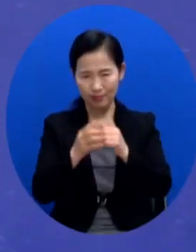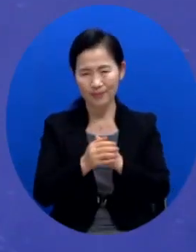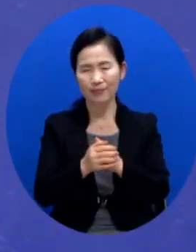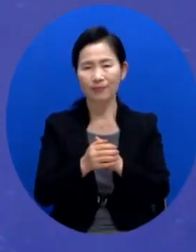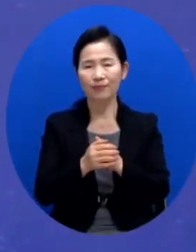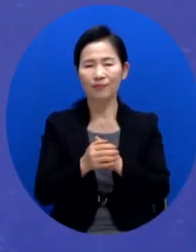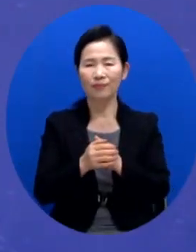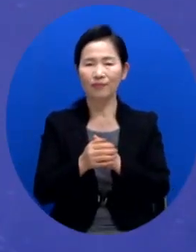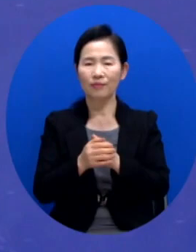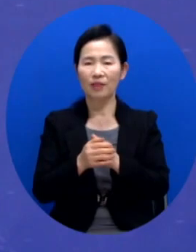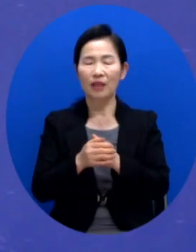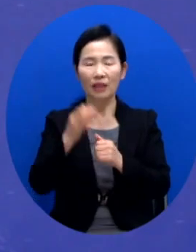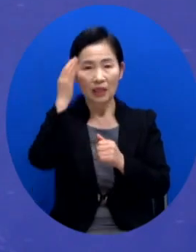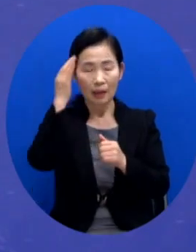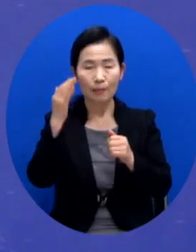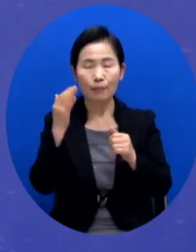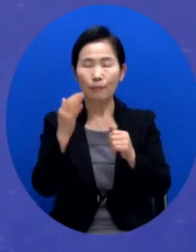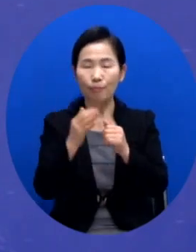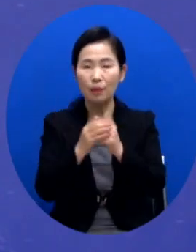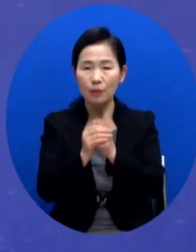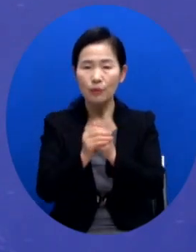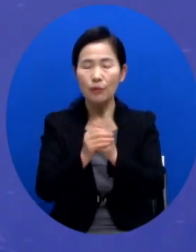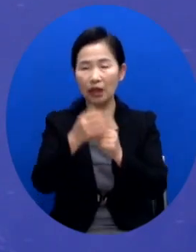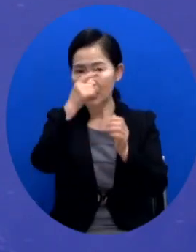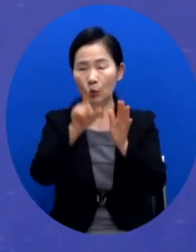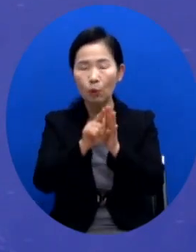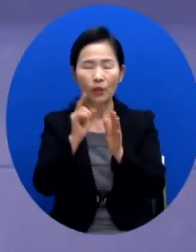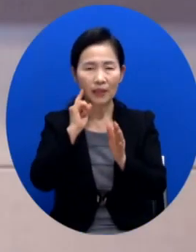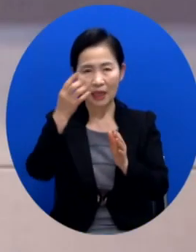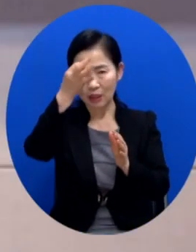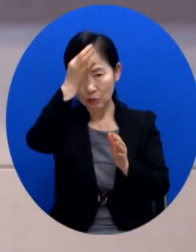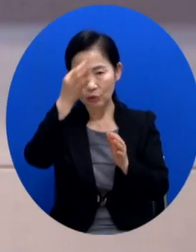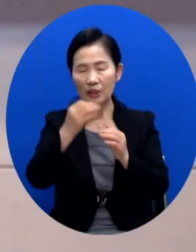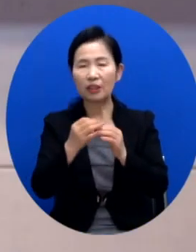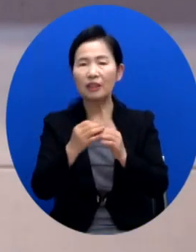4회 대한민국 기독예술대상 시상식이 열렸습니다.